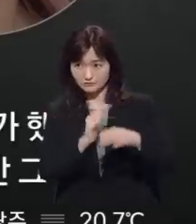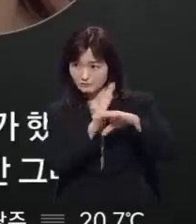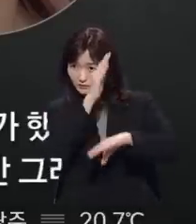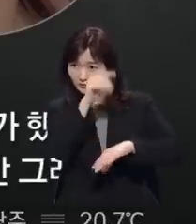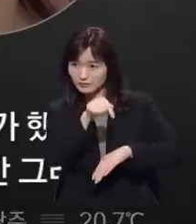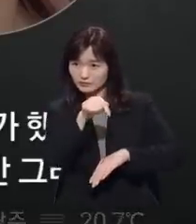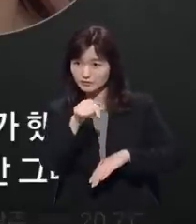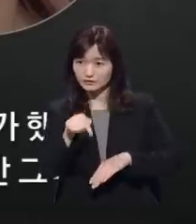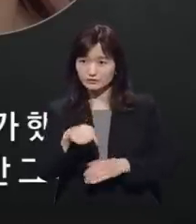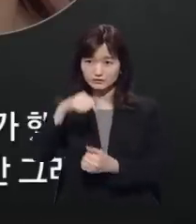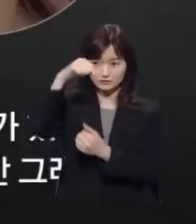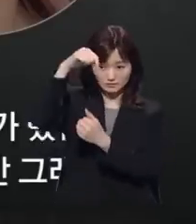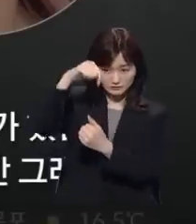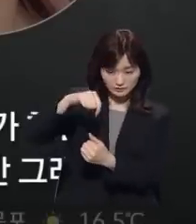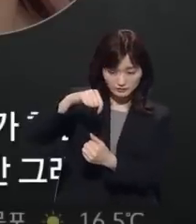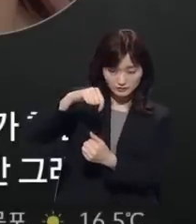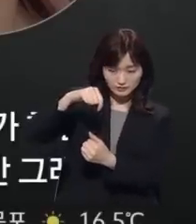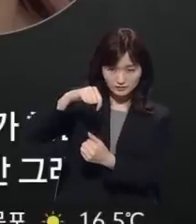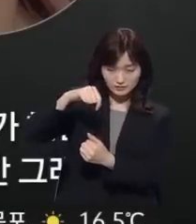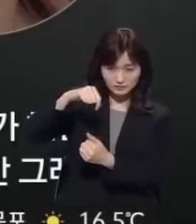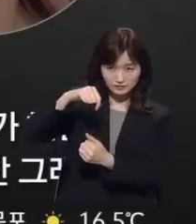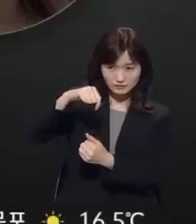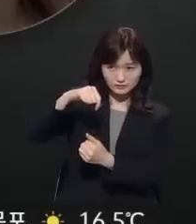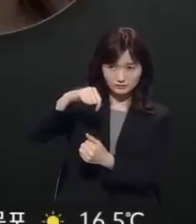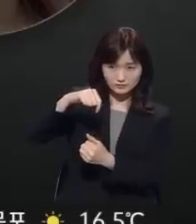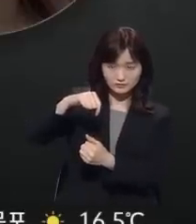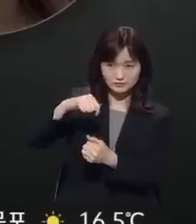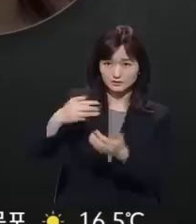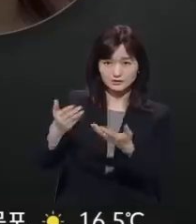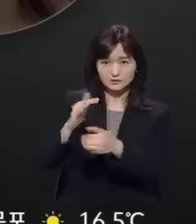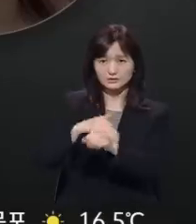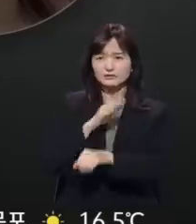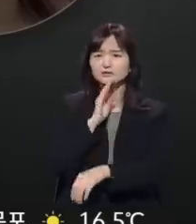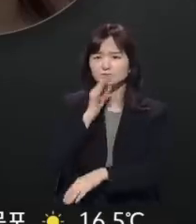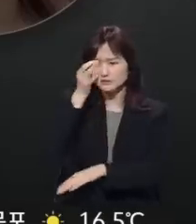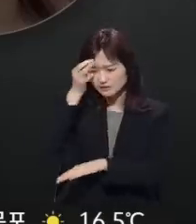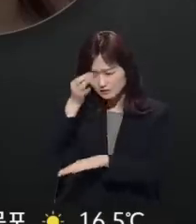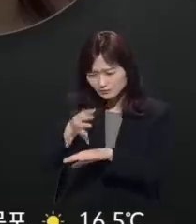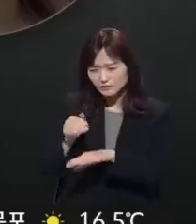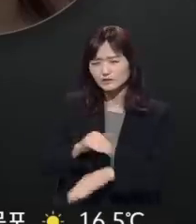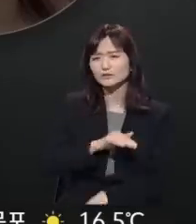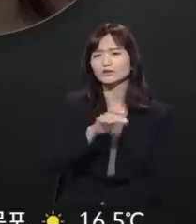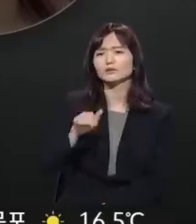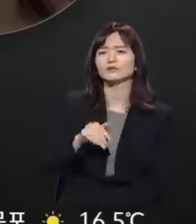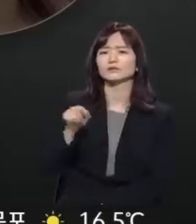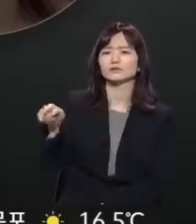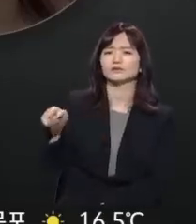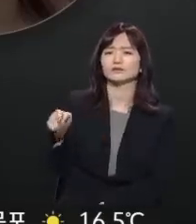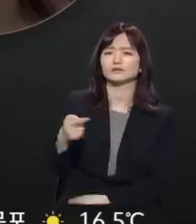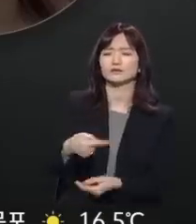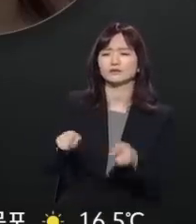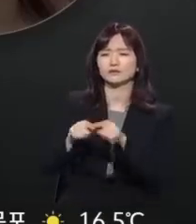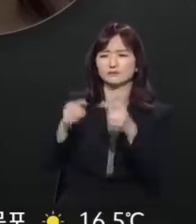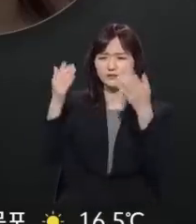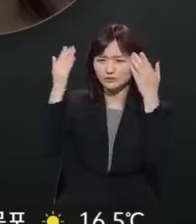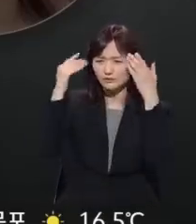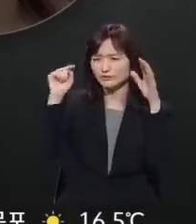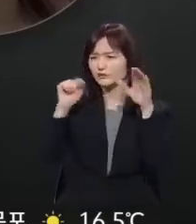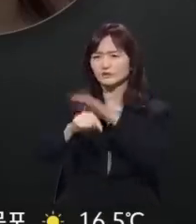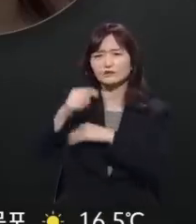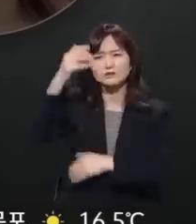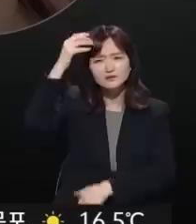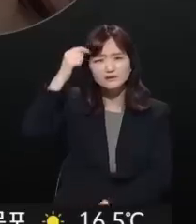짓이 선이 넘는 짓이었겠지. 안 그래? 정말 미안한데 우리는 너랑 같은 학교에 나온지도 기억을